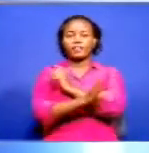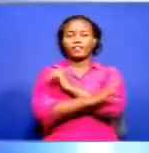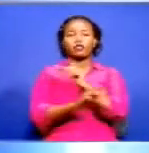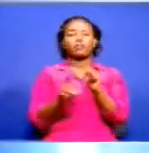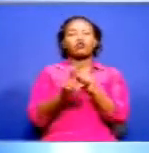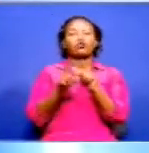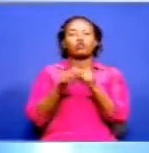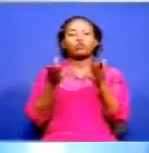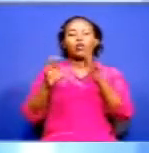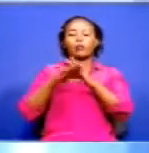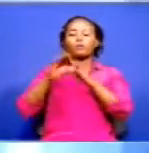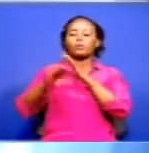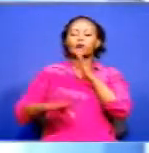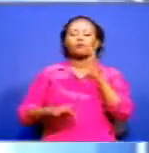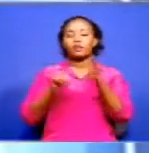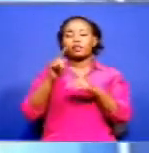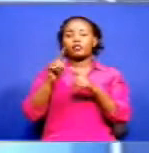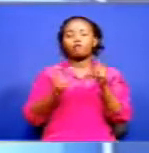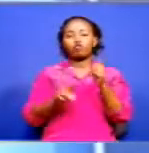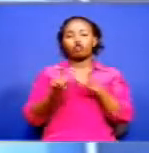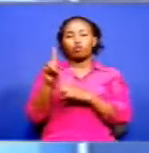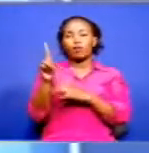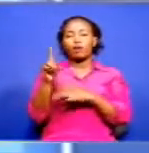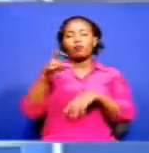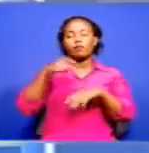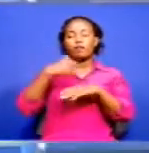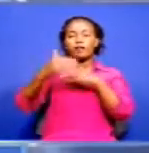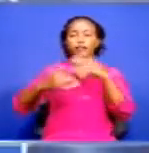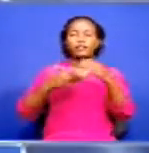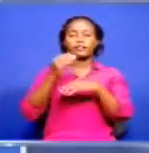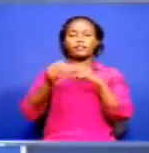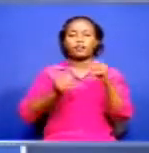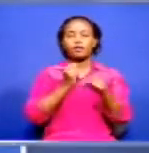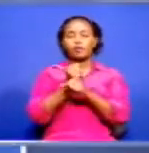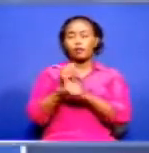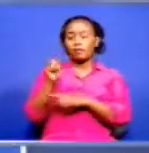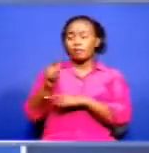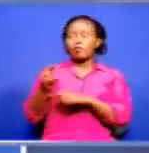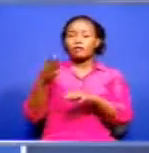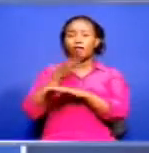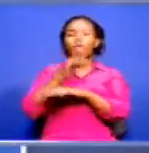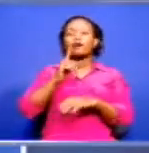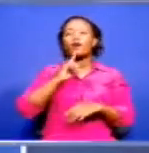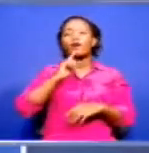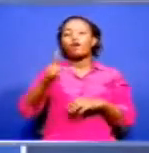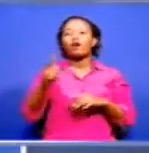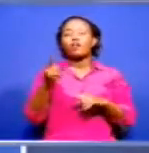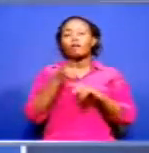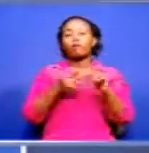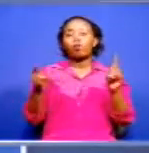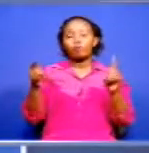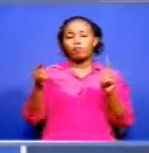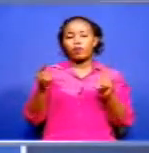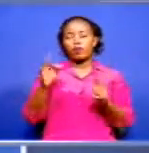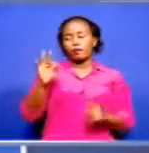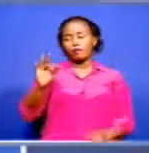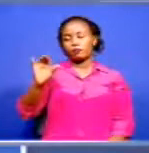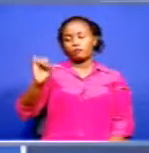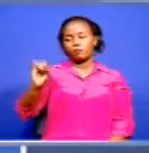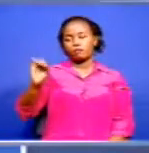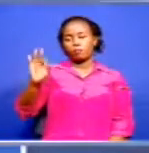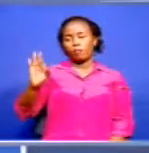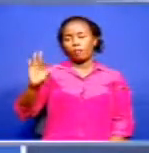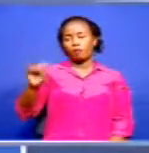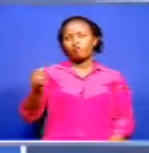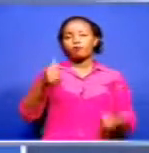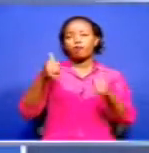hadi ligi ya divisheni ya kwanza ya msimu wa mwaka ujao. Hii ni kufuatia agizo kutoka kwa Shirikisho la soka duniani FIFA lililotoa